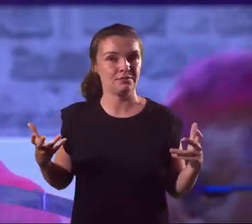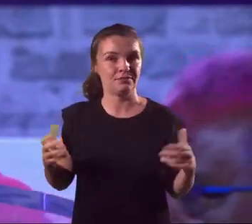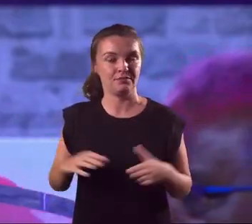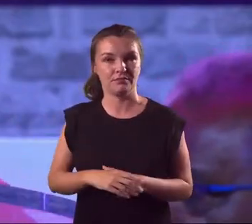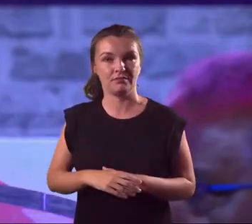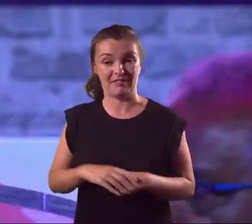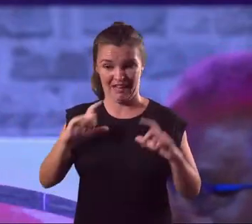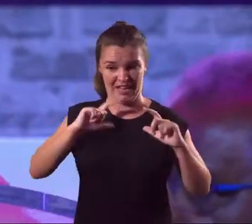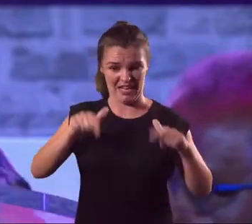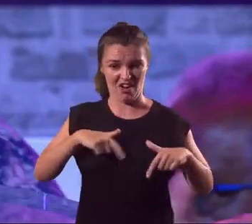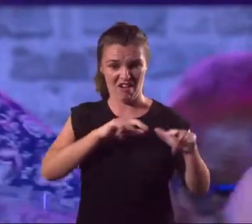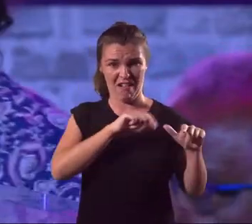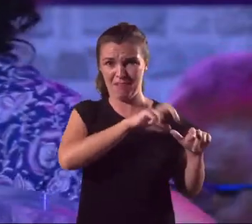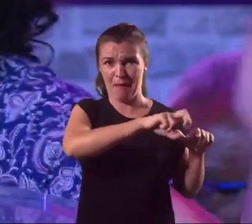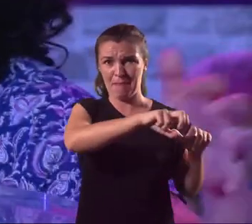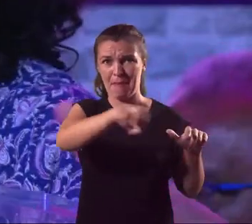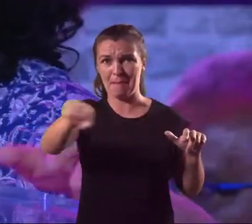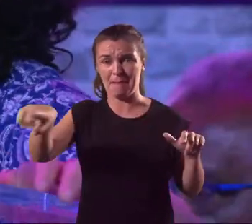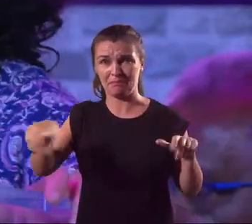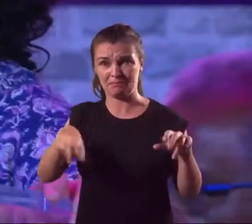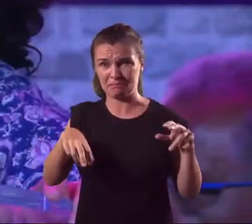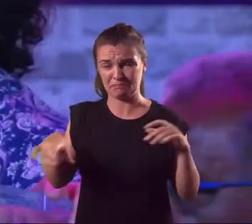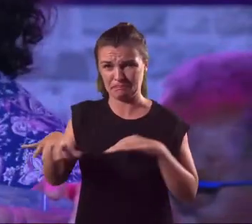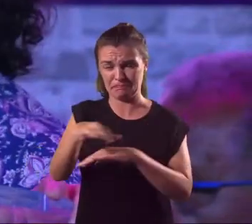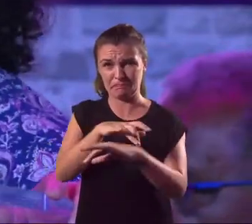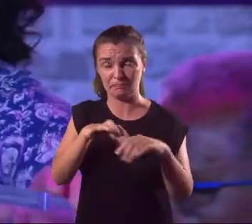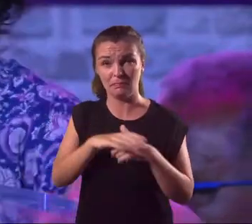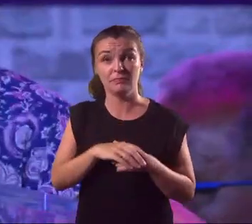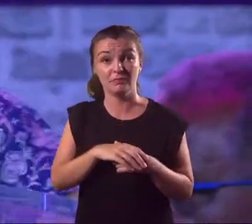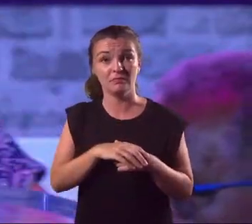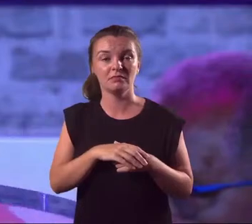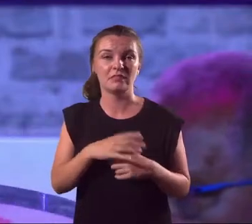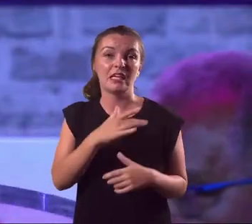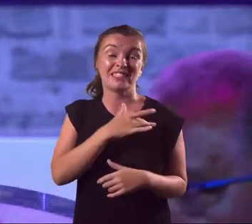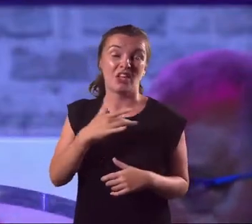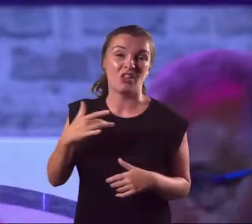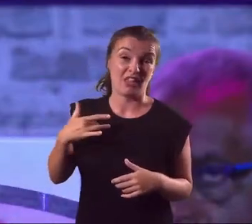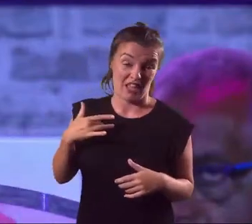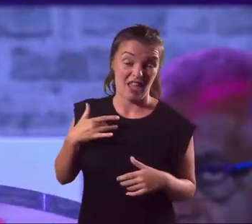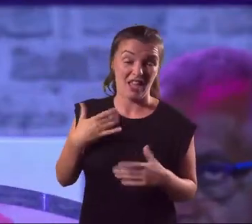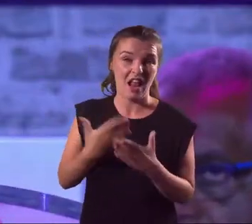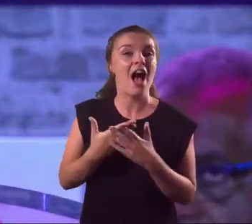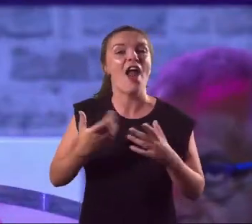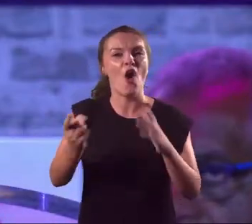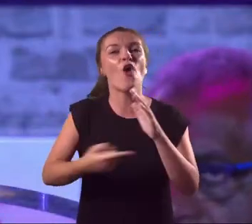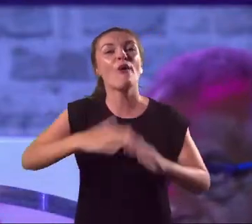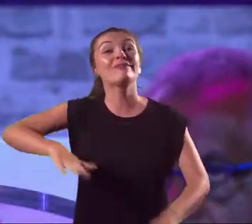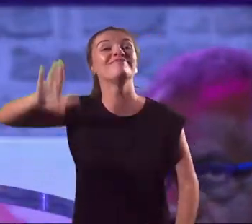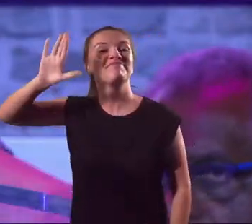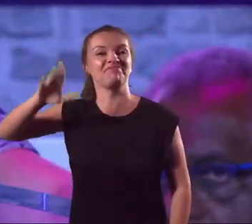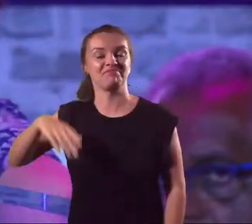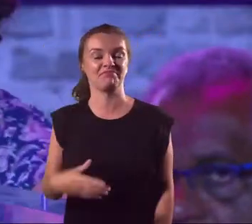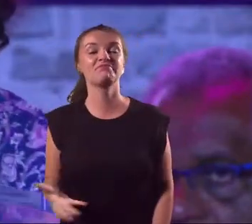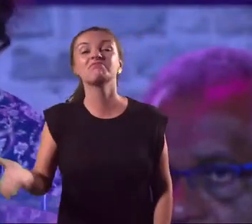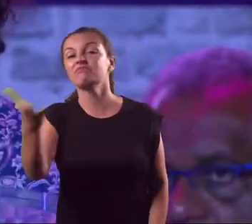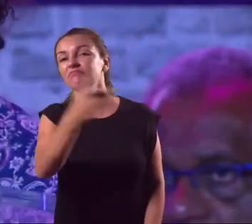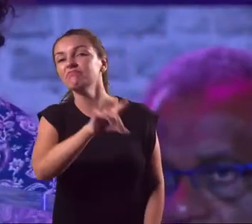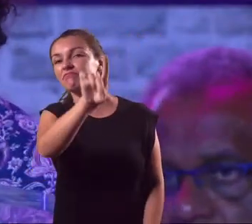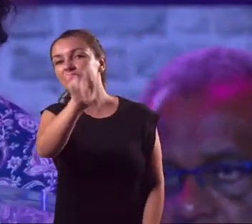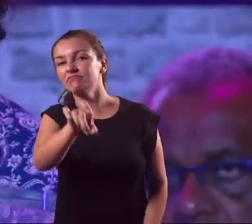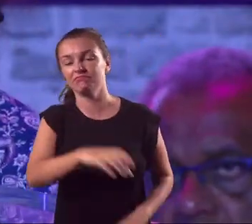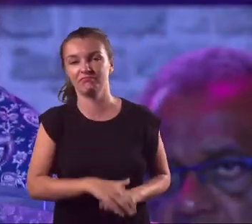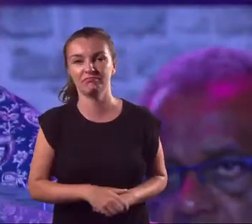un certain nombre d'écoles. Ça a des conséquences, évidemment, sur notre santé. Allez, j'aime bien les petits tests. Je vais faire relever la main. Qui, ici,